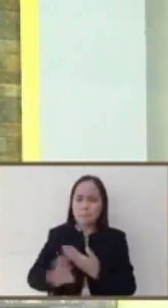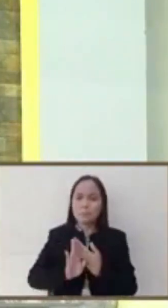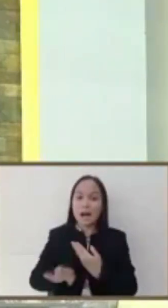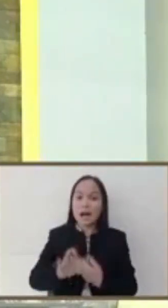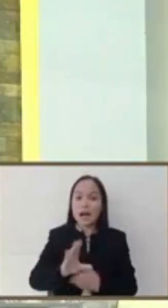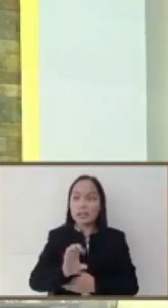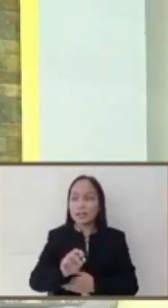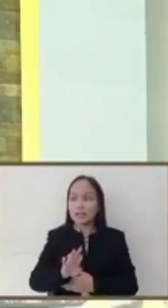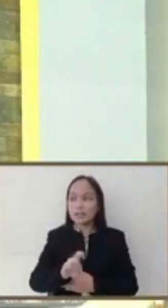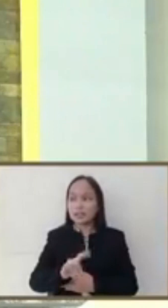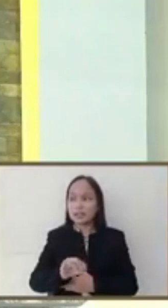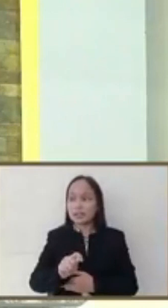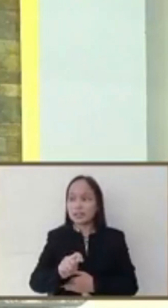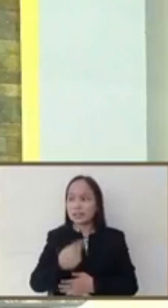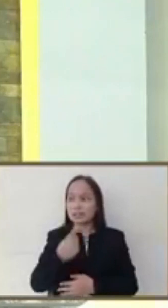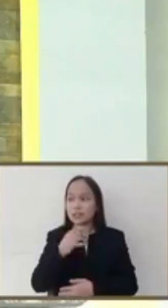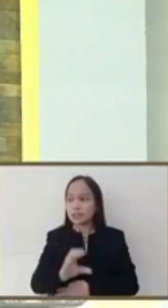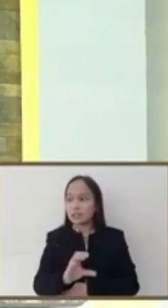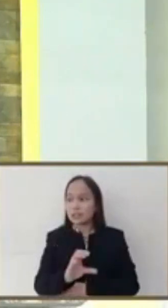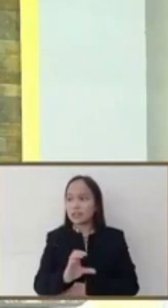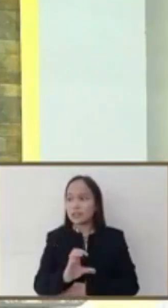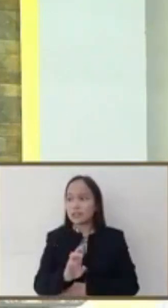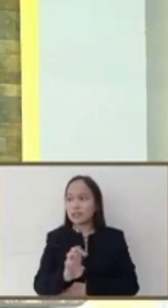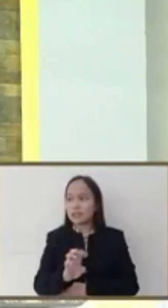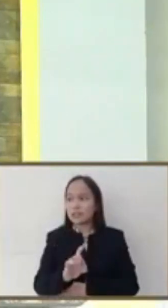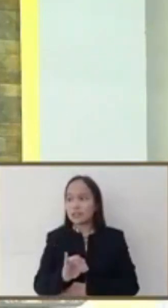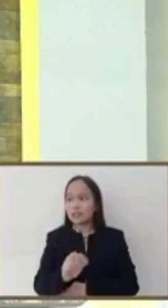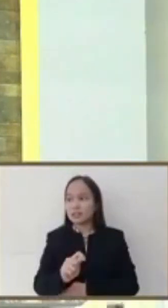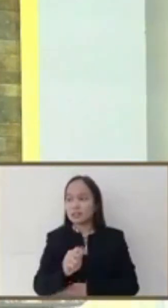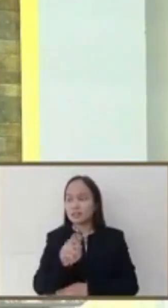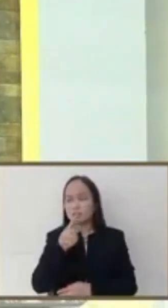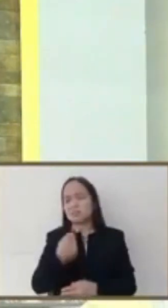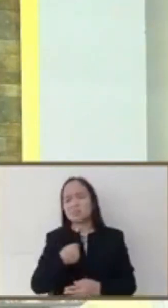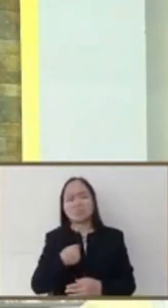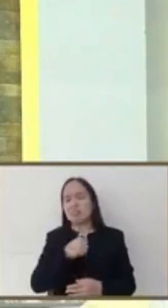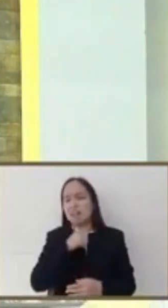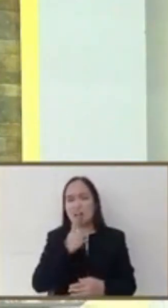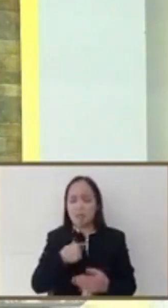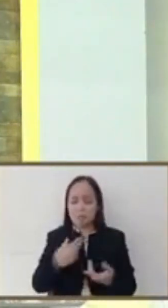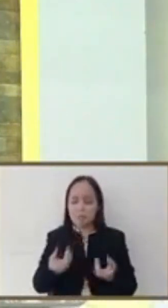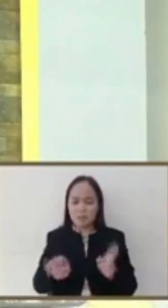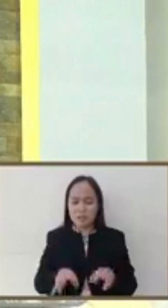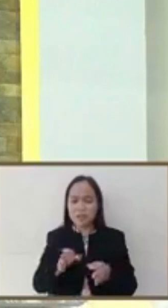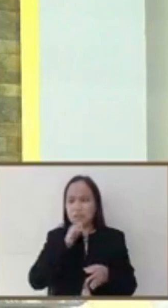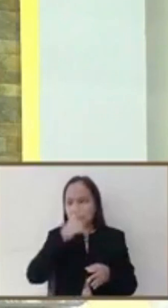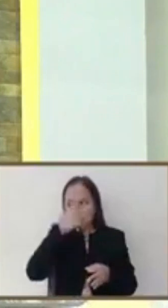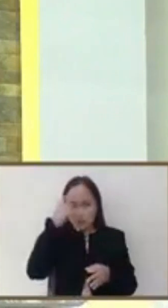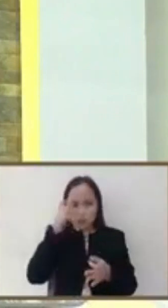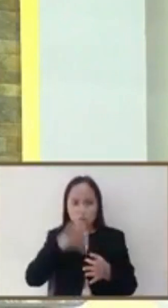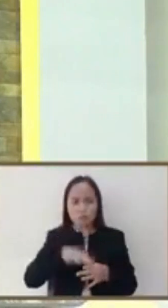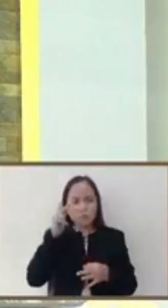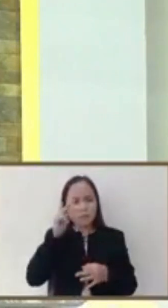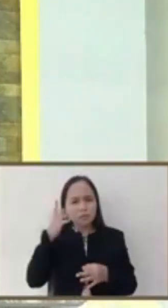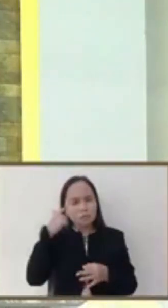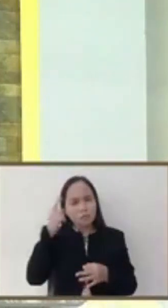saying? Ibinabalik sa nila sa akin na, you know, hindi kami magkakaganito, Pastor, kundi dahilan sa iyo. Na hindi ko man inisip